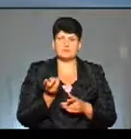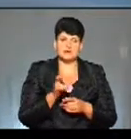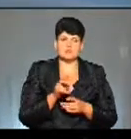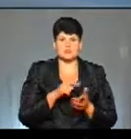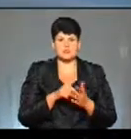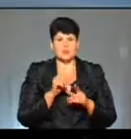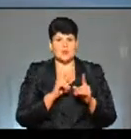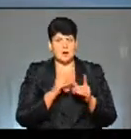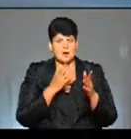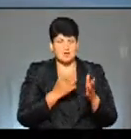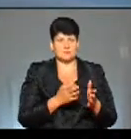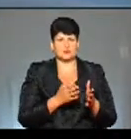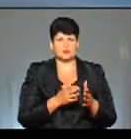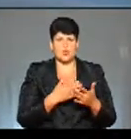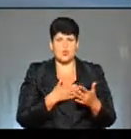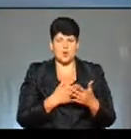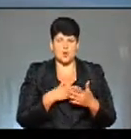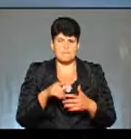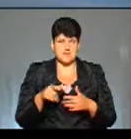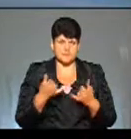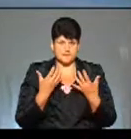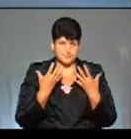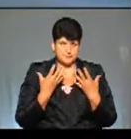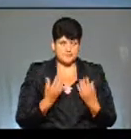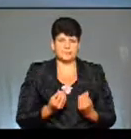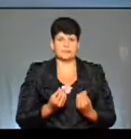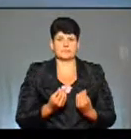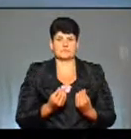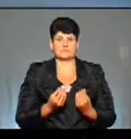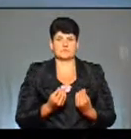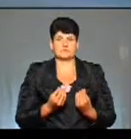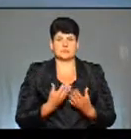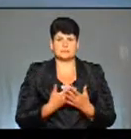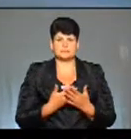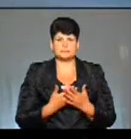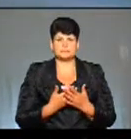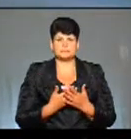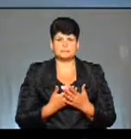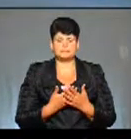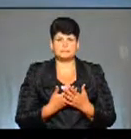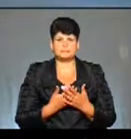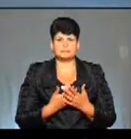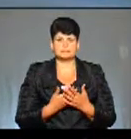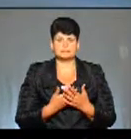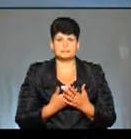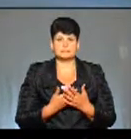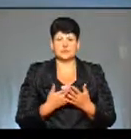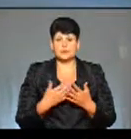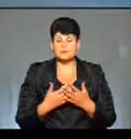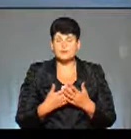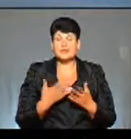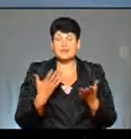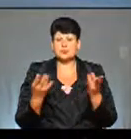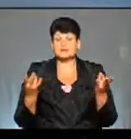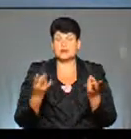там до громади на сьогоднішній день, якщо, скажімо так, де би людина не проживала. Тобто, ну, якщо